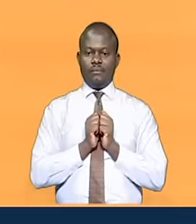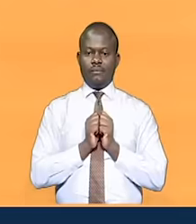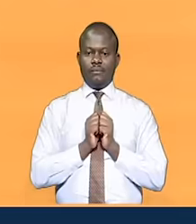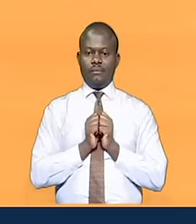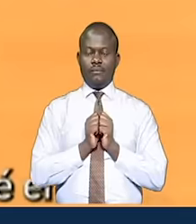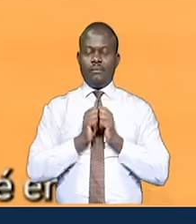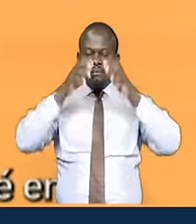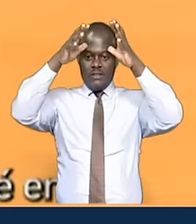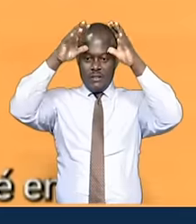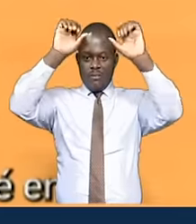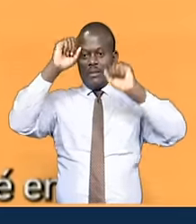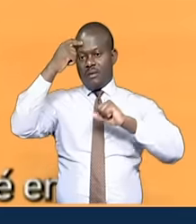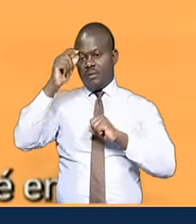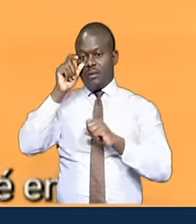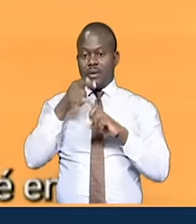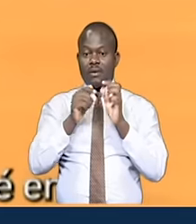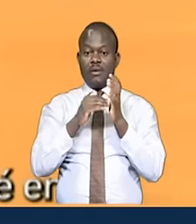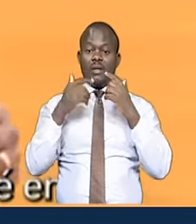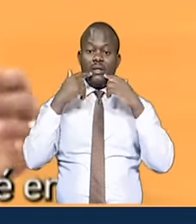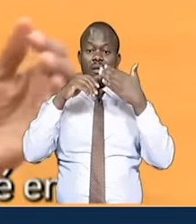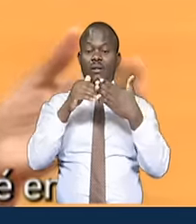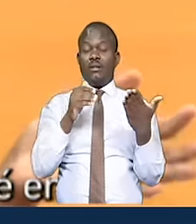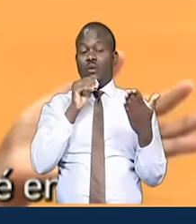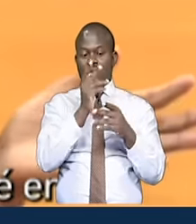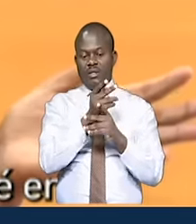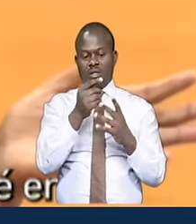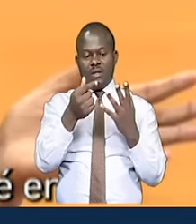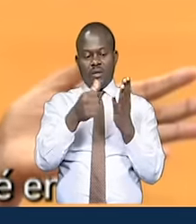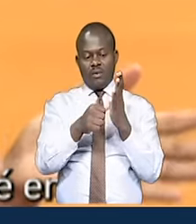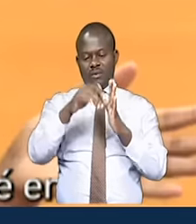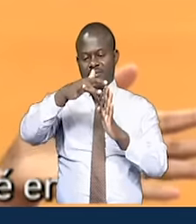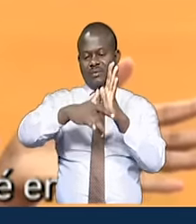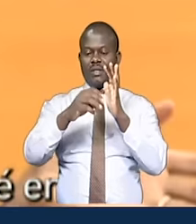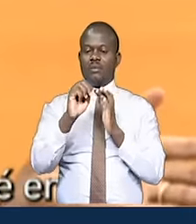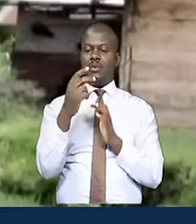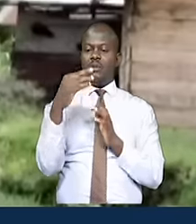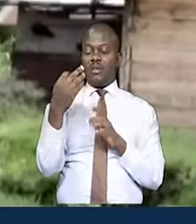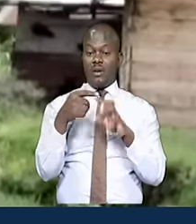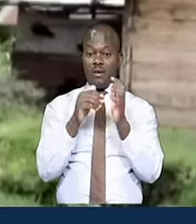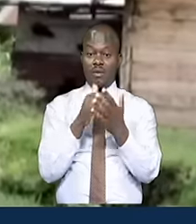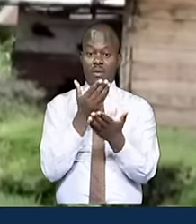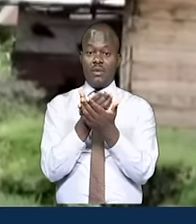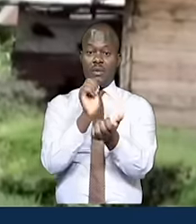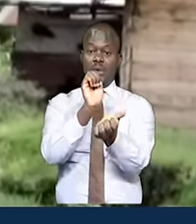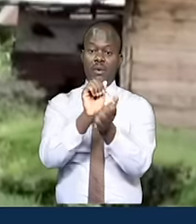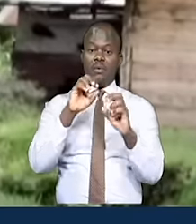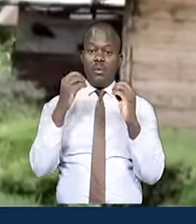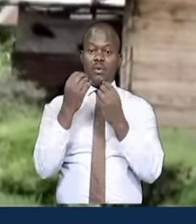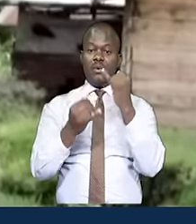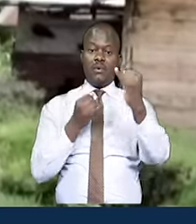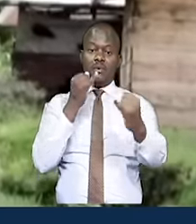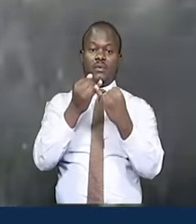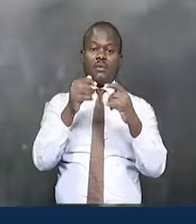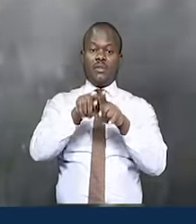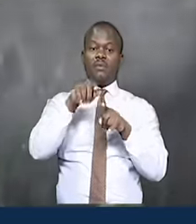Umukuru w'igihugu kandi avuga ko kwirengagiza nkana umuzi w'iki kibazo cy'umutwe wa 23 ndetse no kusabira ibihano mu miryango mpuzamahanga